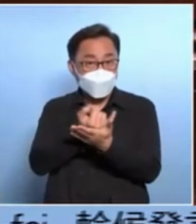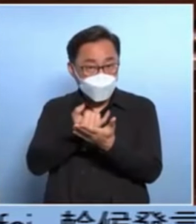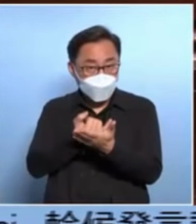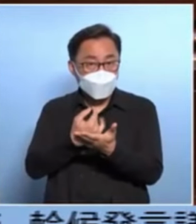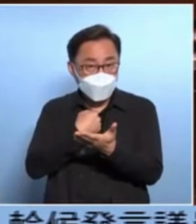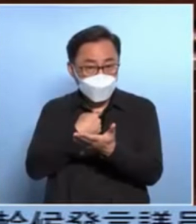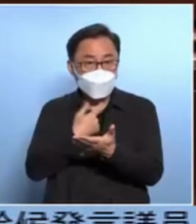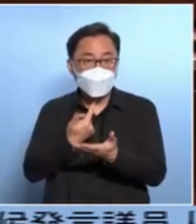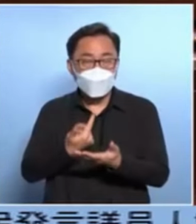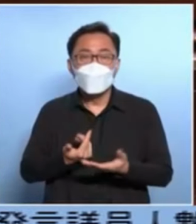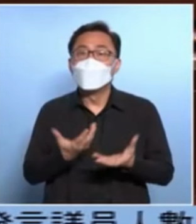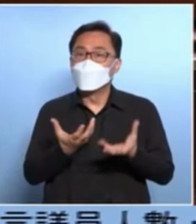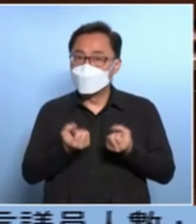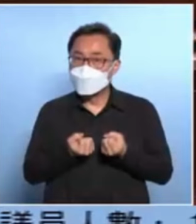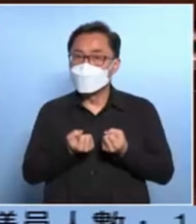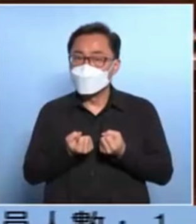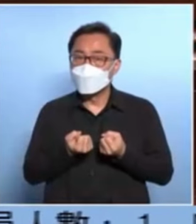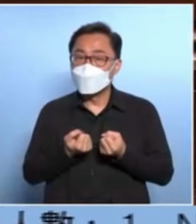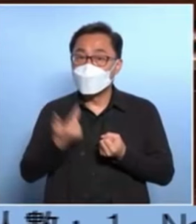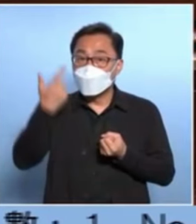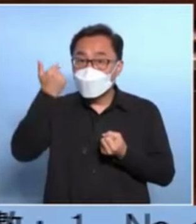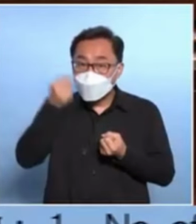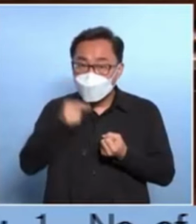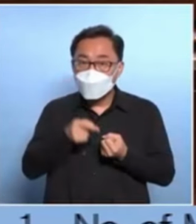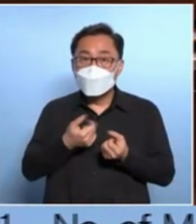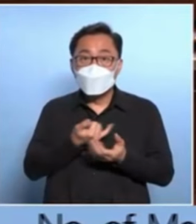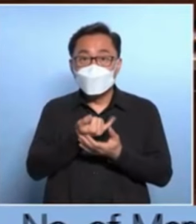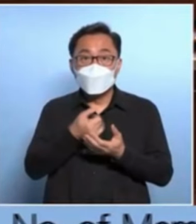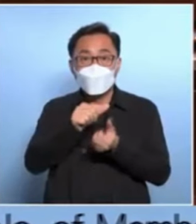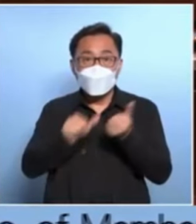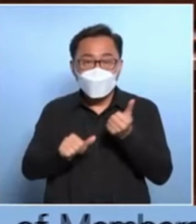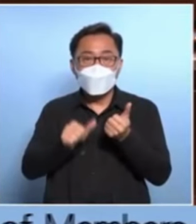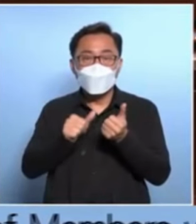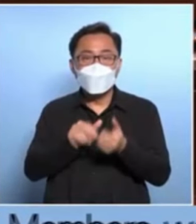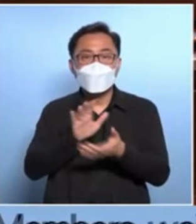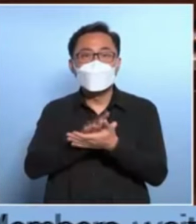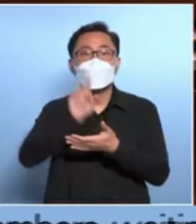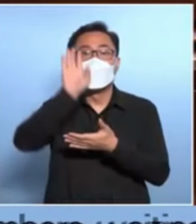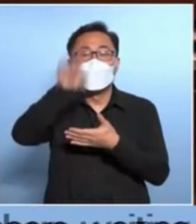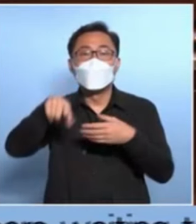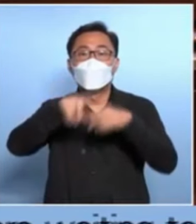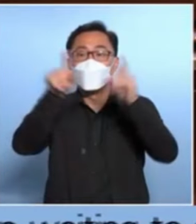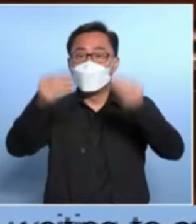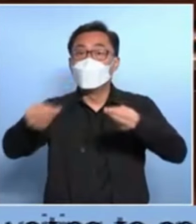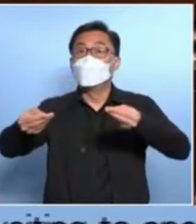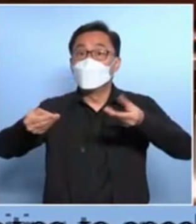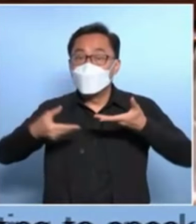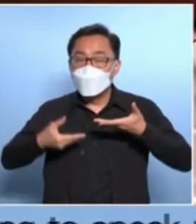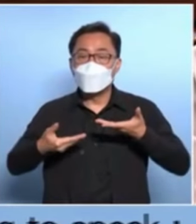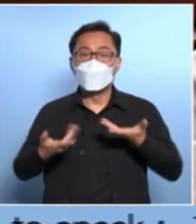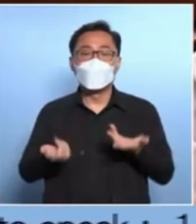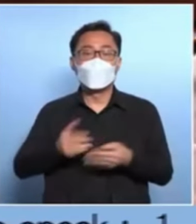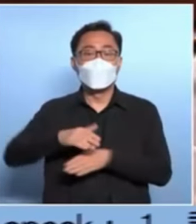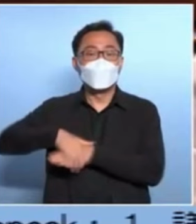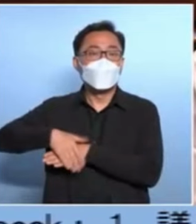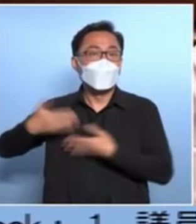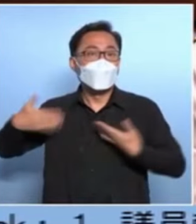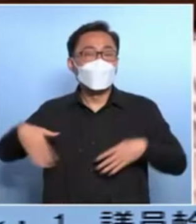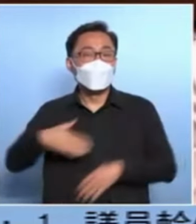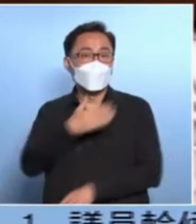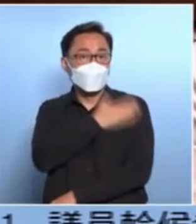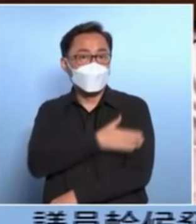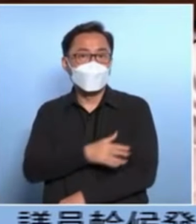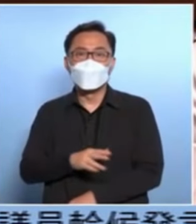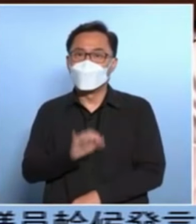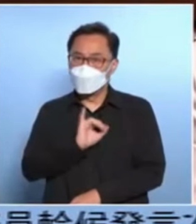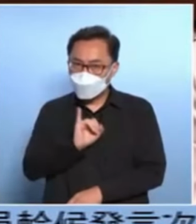討嗎？是吧？但是我很希望就是不要一年之後交了個檢討報告之後又再不了了之。其實過去這幾年